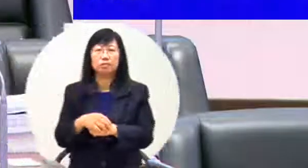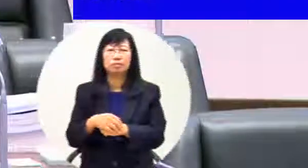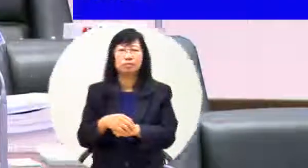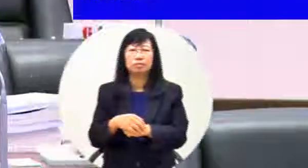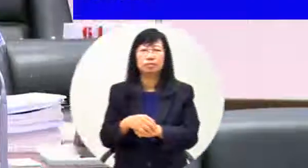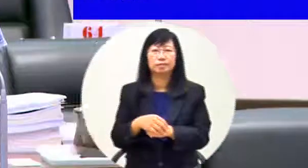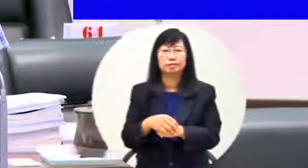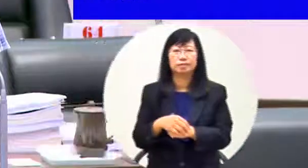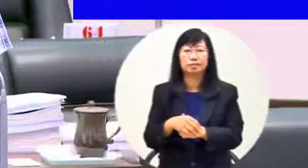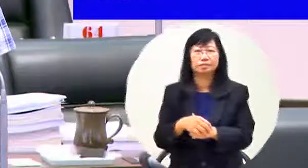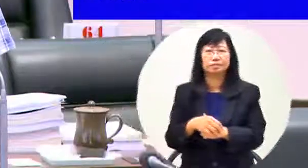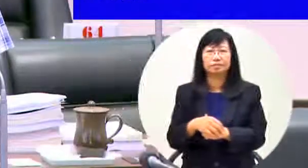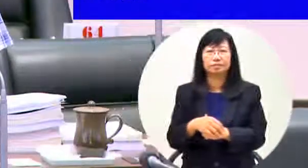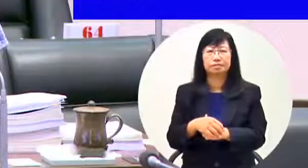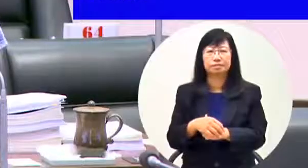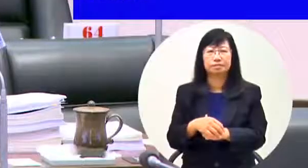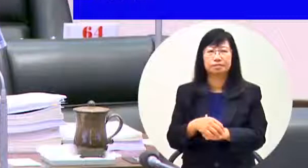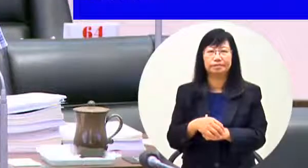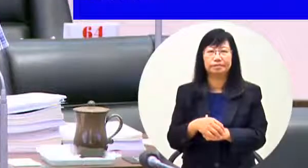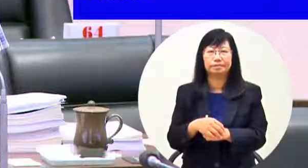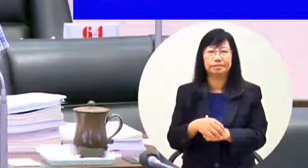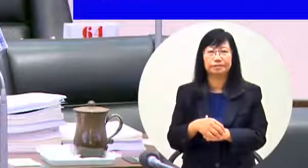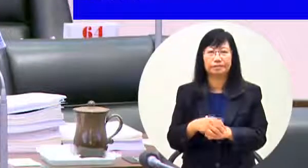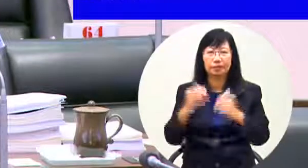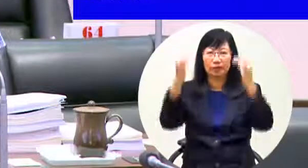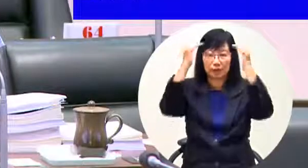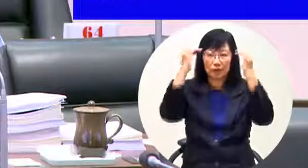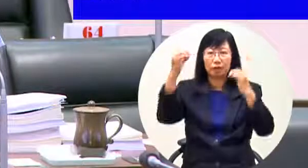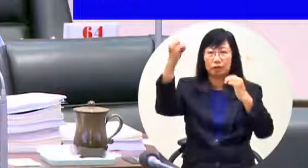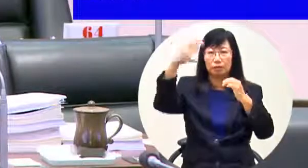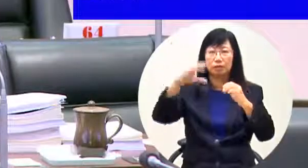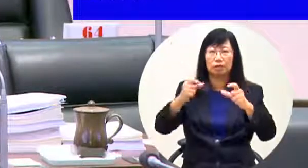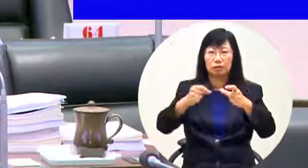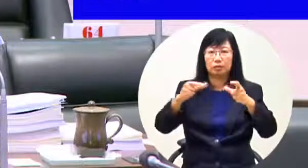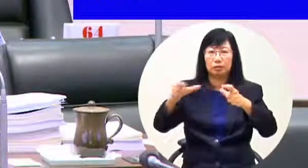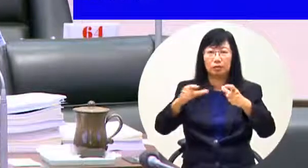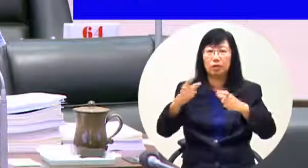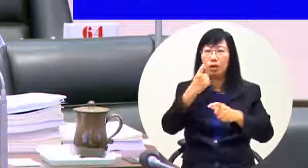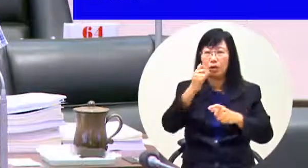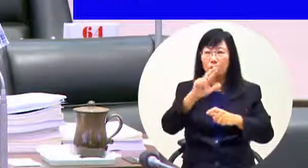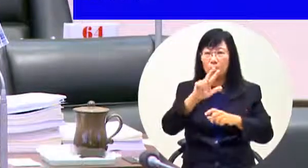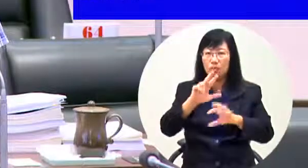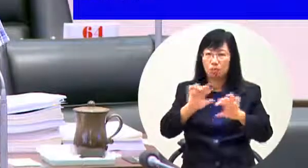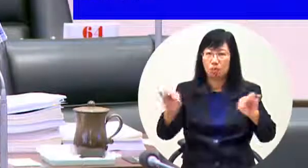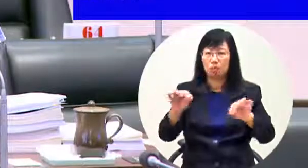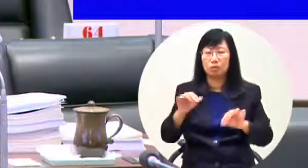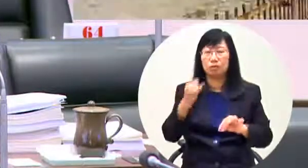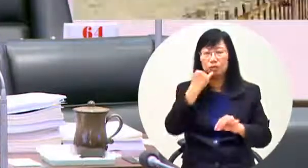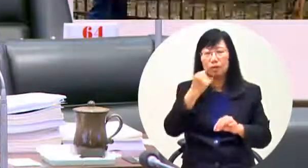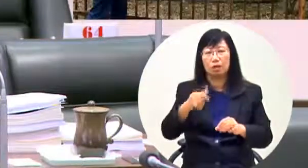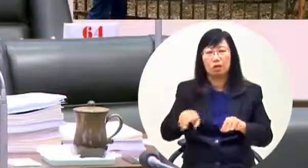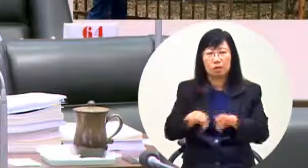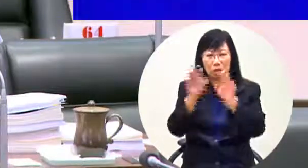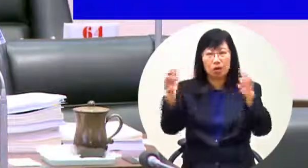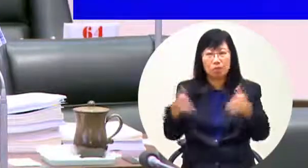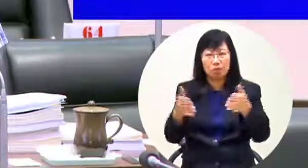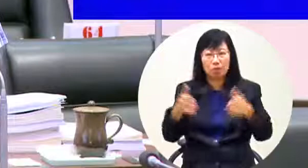南两公园绿地赶快开辟了哈，这有你列入。参考，再下一个，